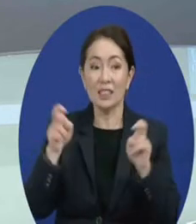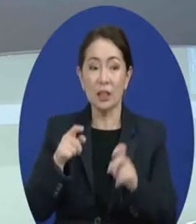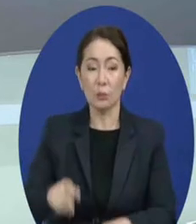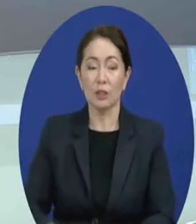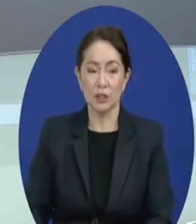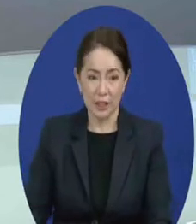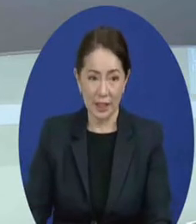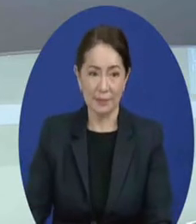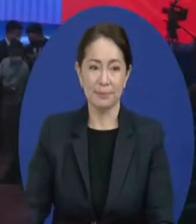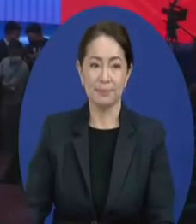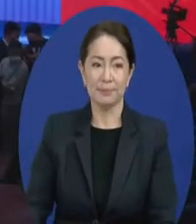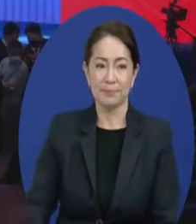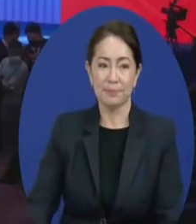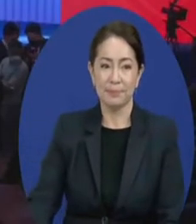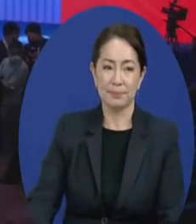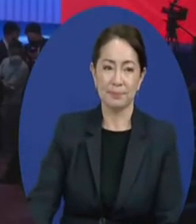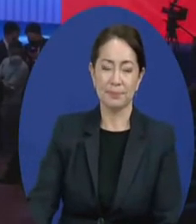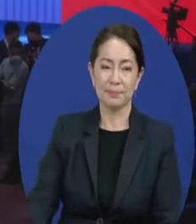байлаа.